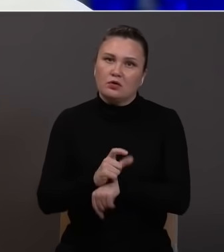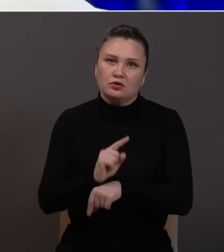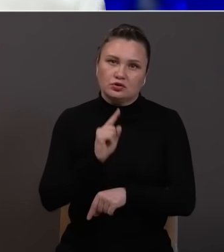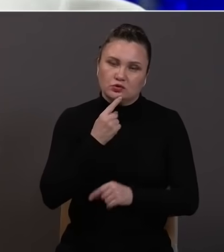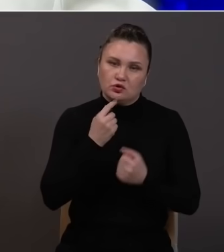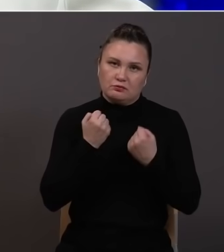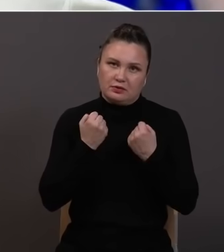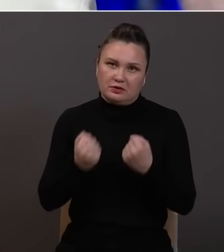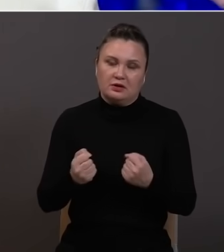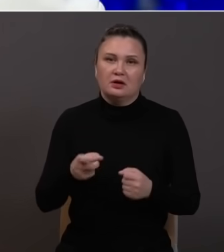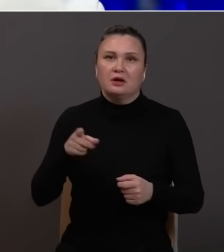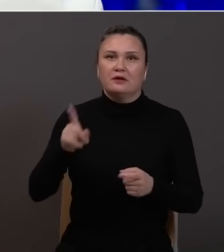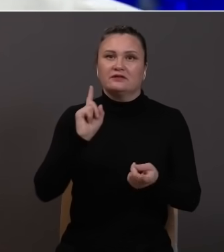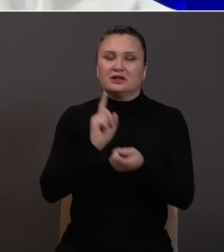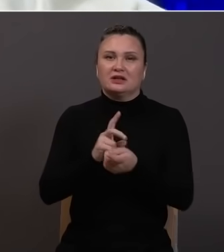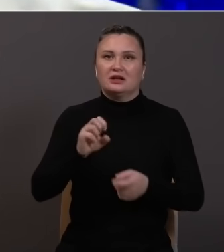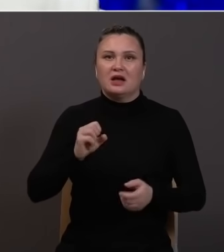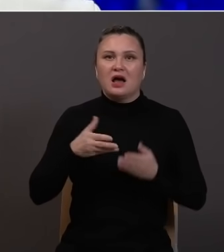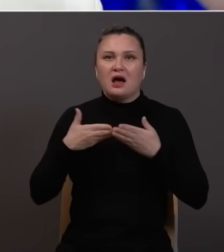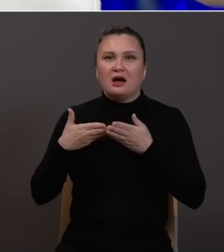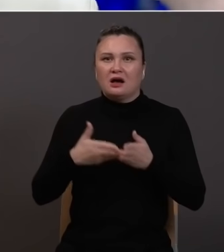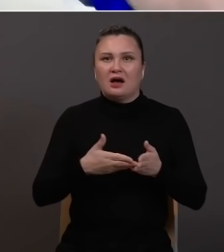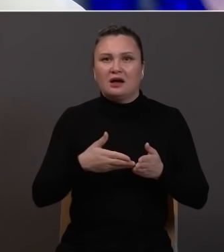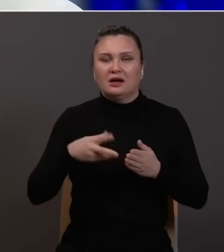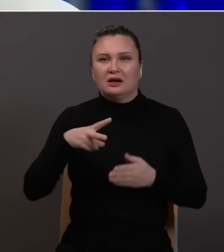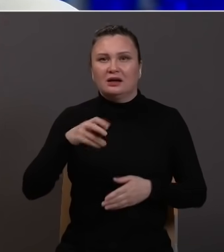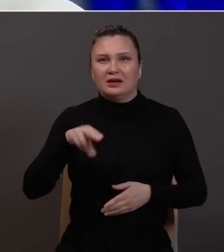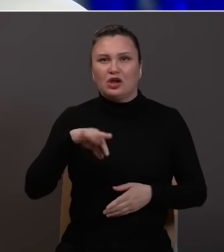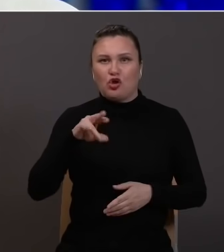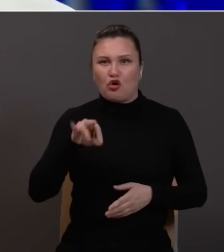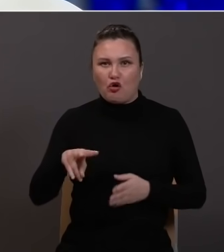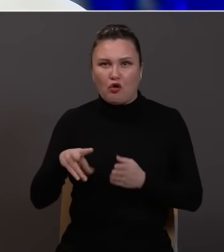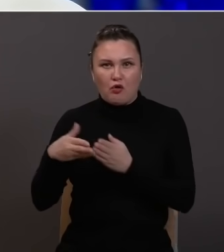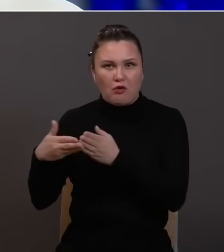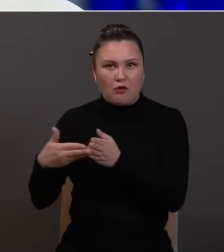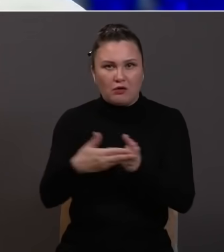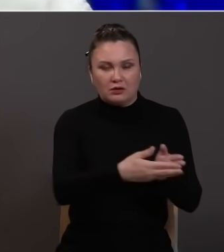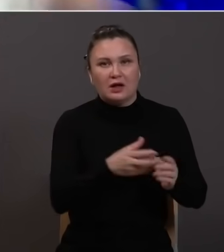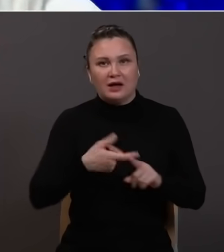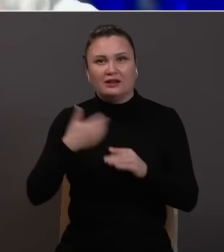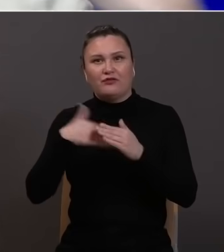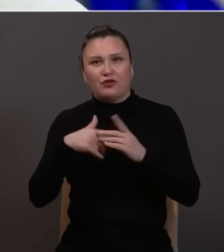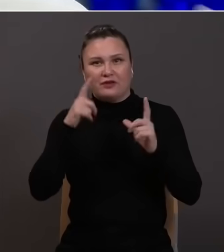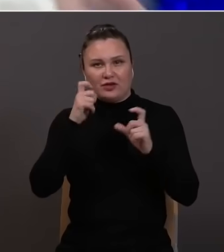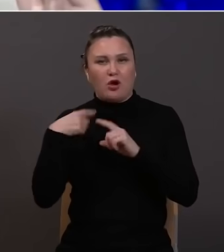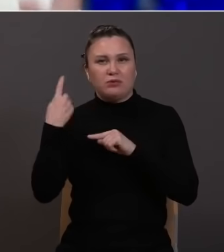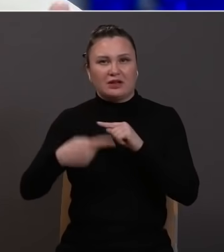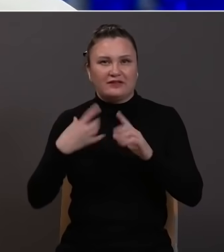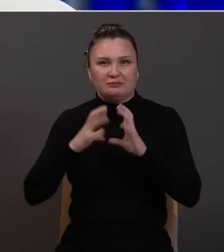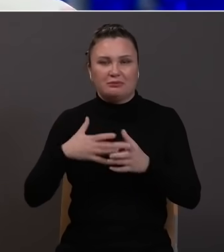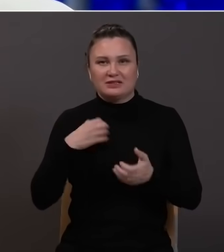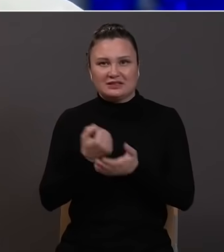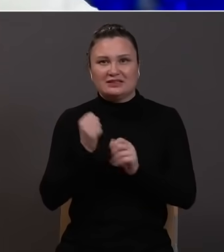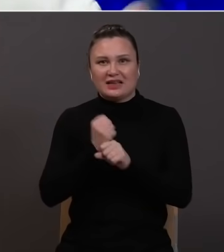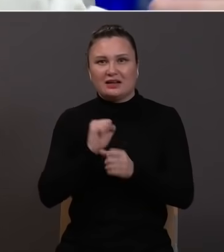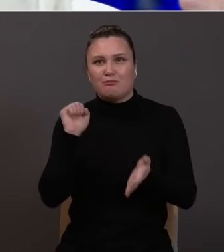пробивались. По пути встретили атомный ледокол, который прошел мимо нас. Мы с ним сфотографировались. Это фото и видео облетело просто весь мир. Мы сделали пост о